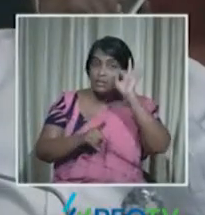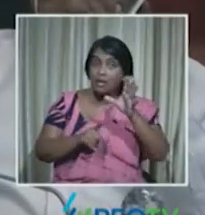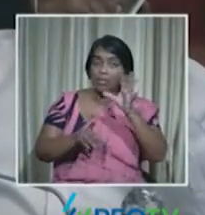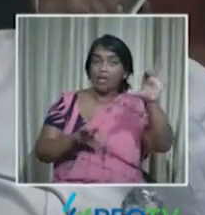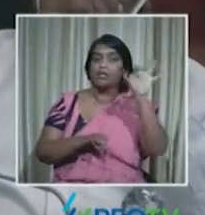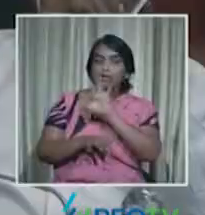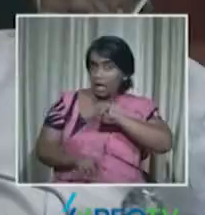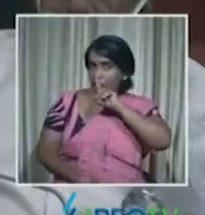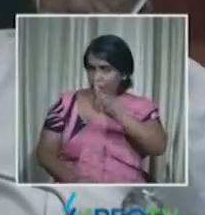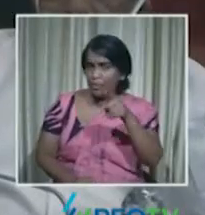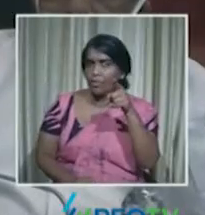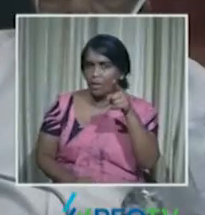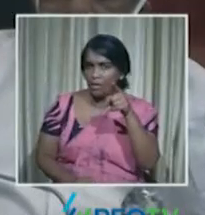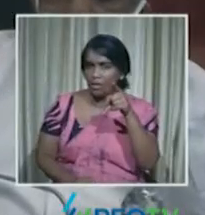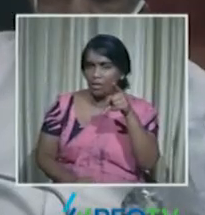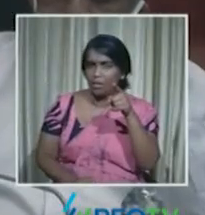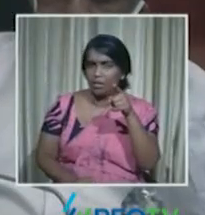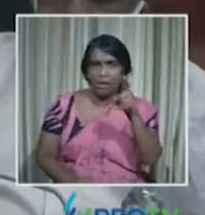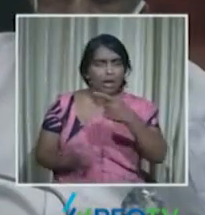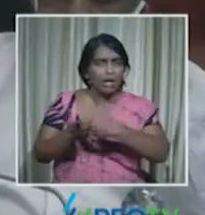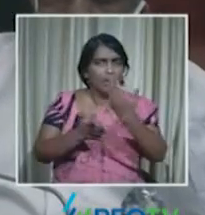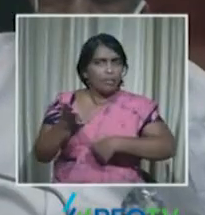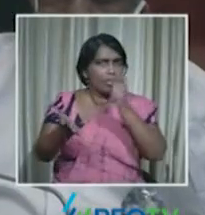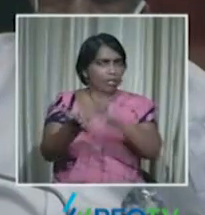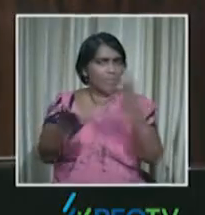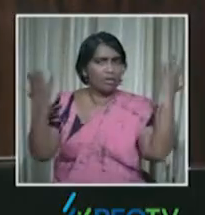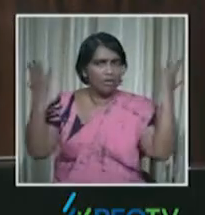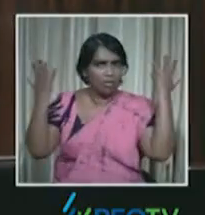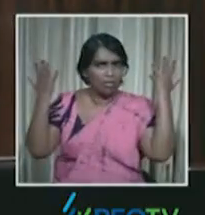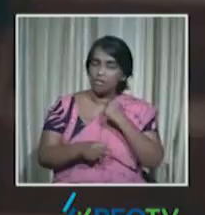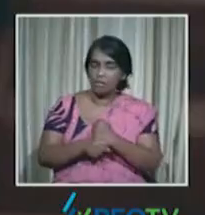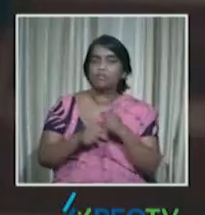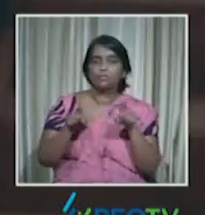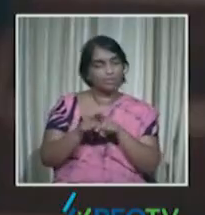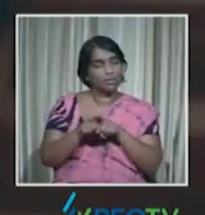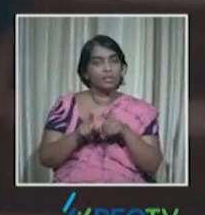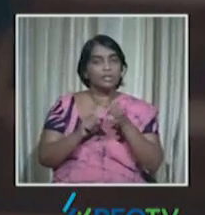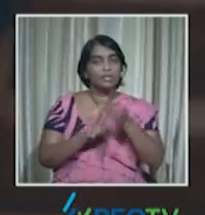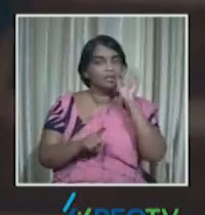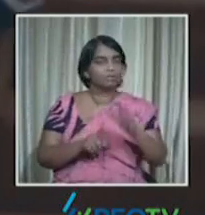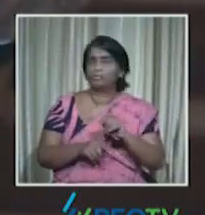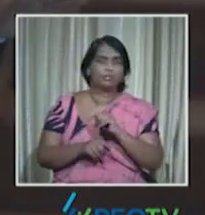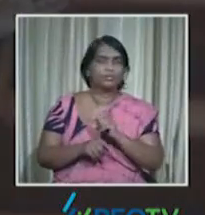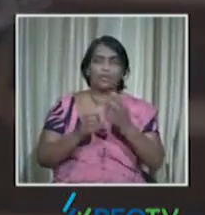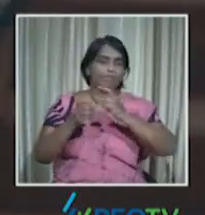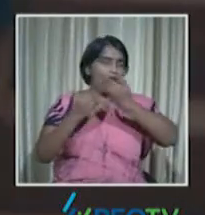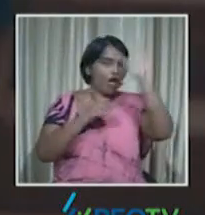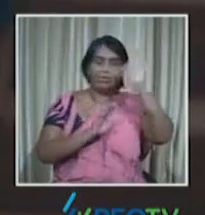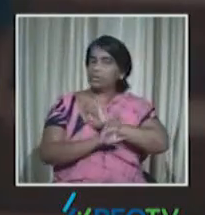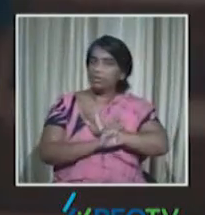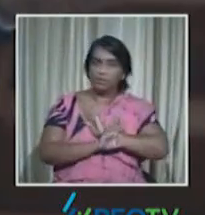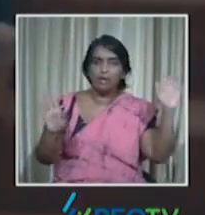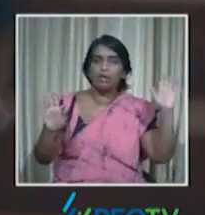ගන්න පුළුවන් බව ඔබතුමාට කිව්වා ඉතින් ඔබතුමා වාර්තා කළා නේද ඒක ඒකනේ ඔබතුමා අද විවාද කරා ජනාධිපතිතුමා කිසිසේත්ම ඉල්ලස් වෙන්නේ නැහැ